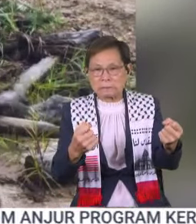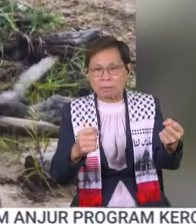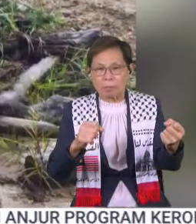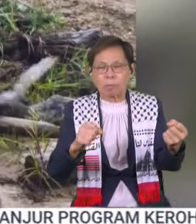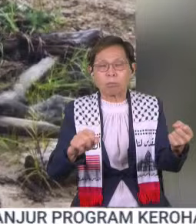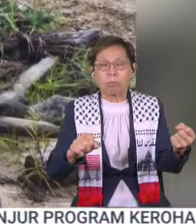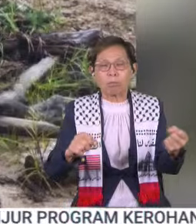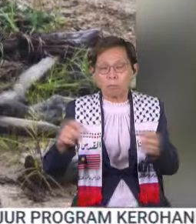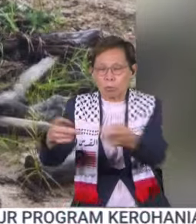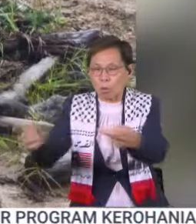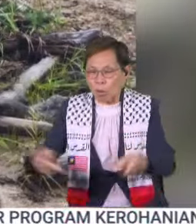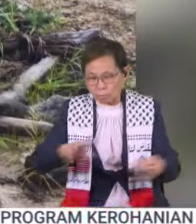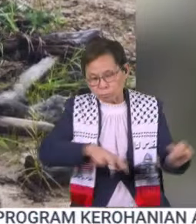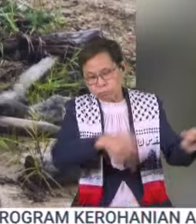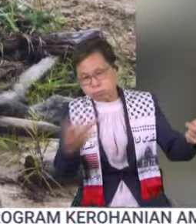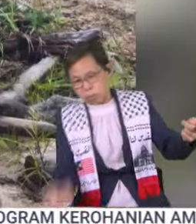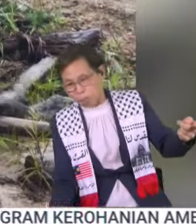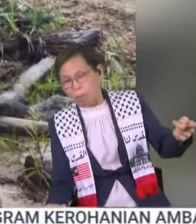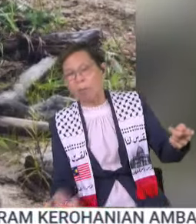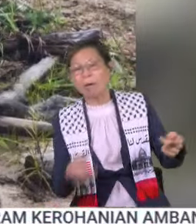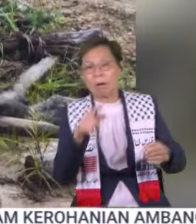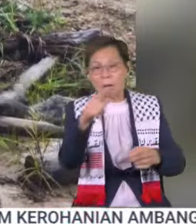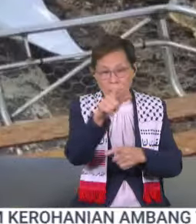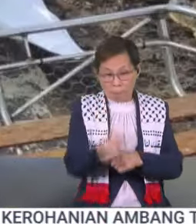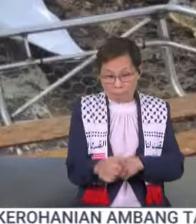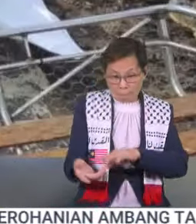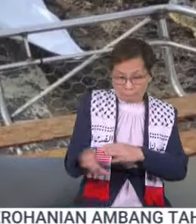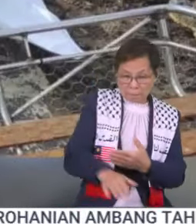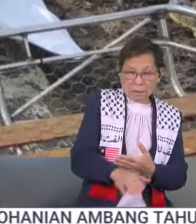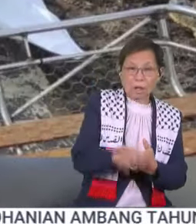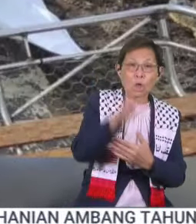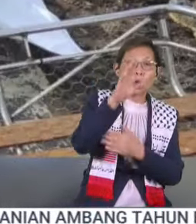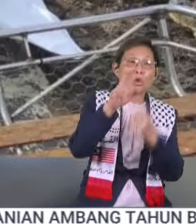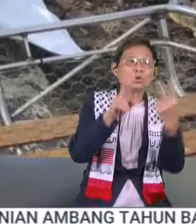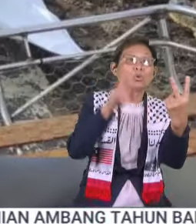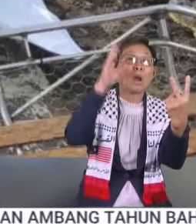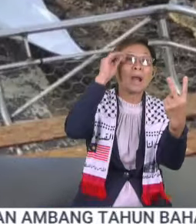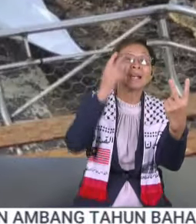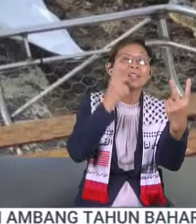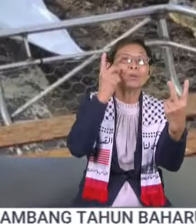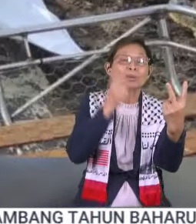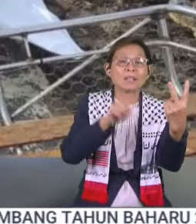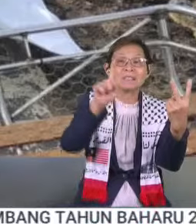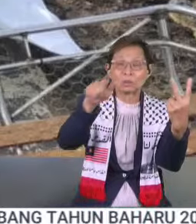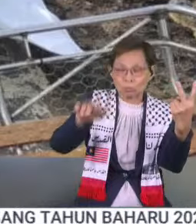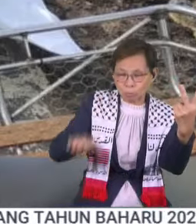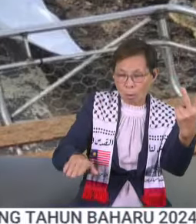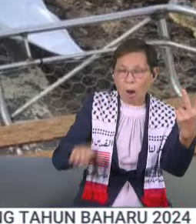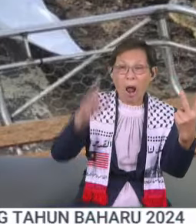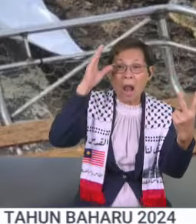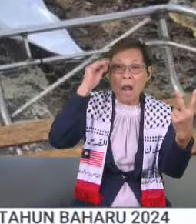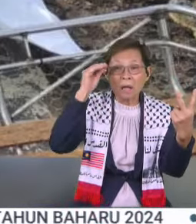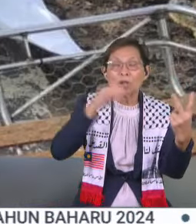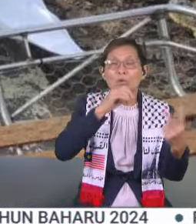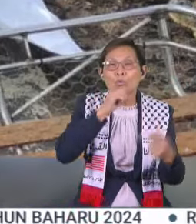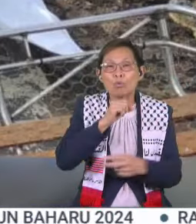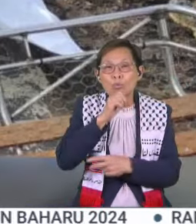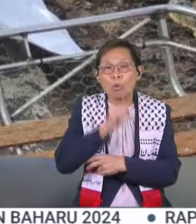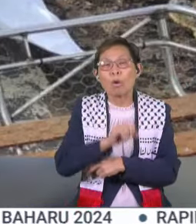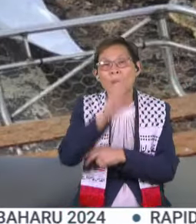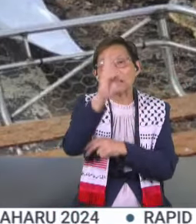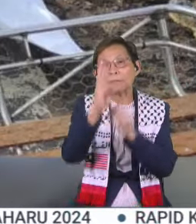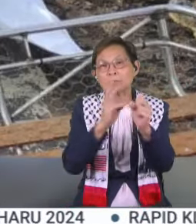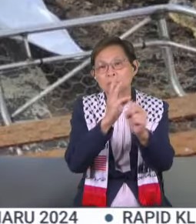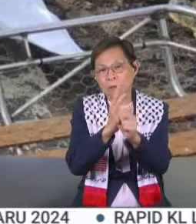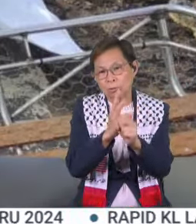terjunam ke dalam sebuah kolam. Mangsa yang maut merupakan 2 lelaki dewasa dan seorang kanak-kanak lelaki berusia